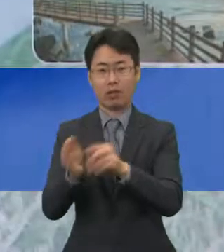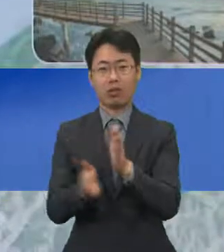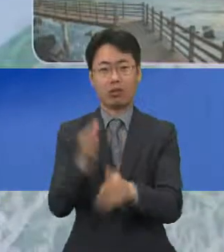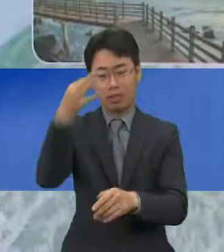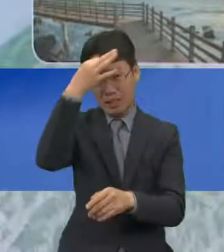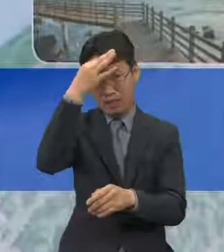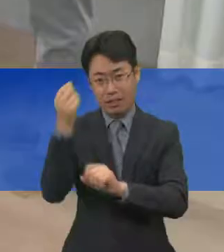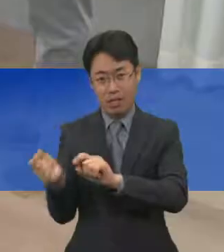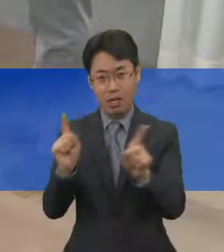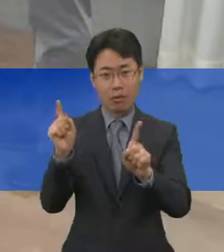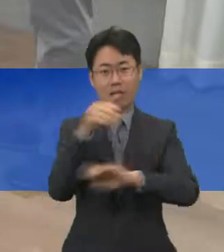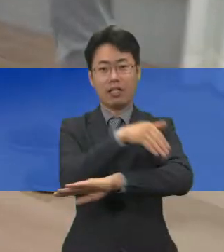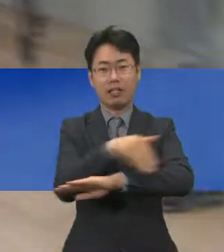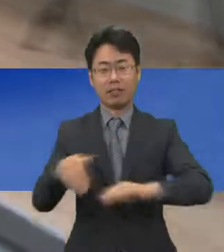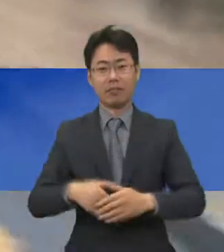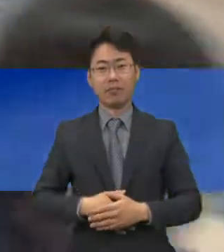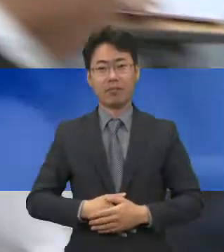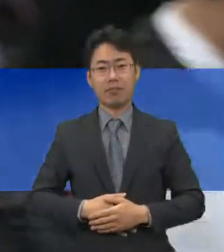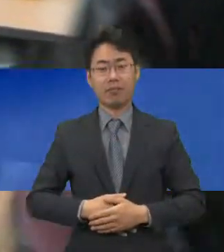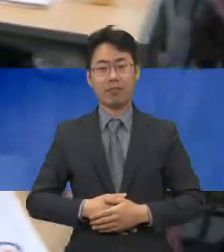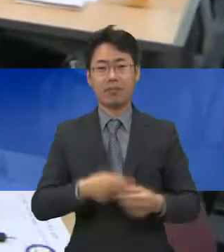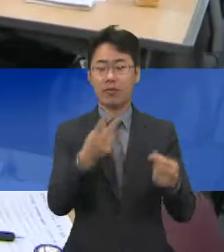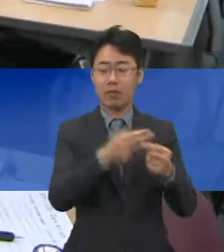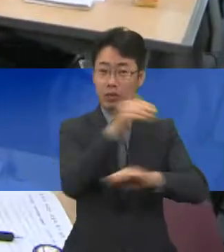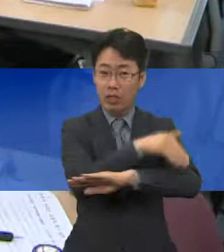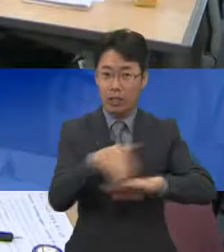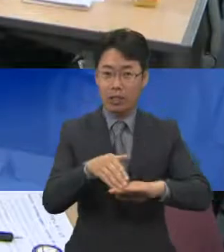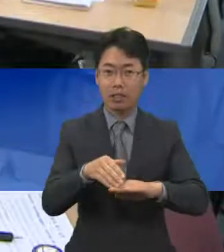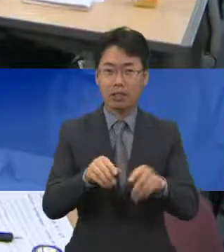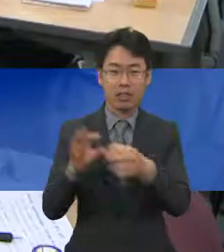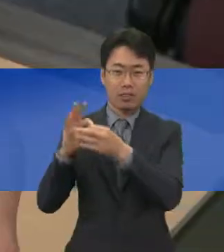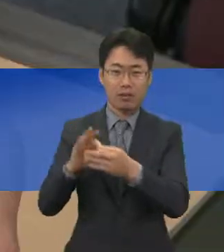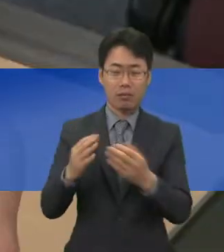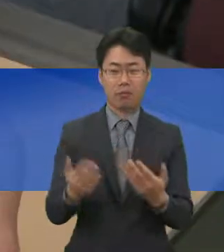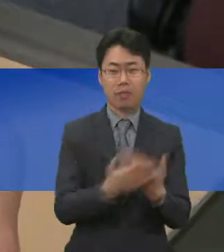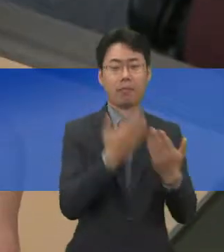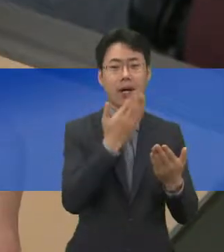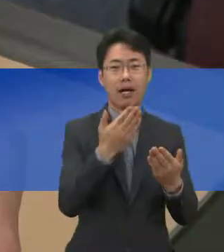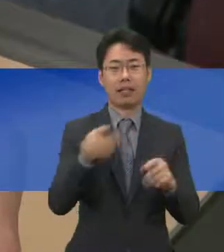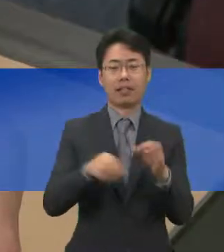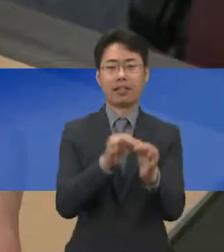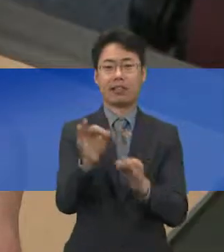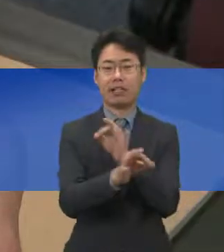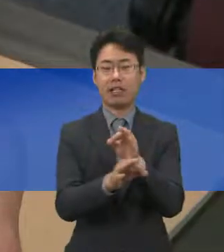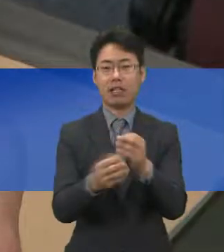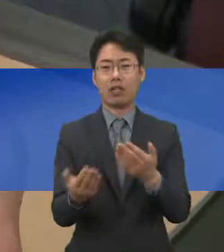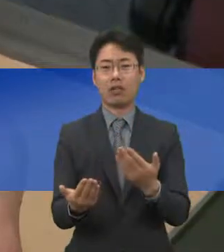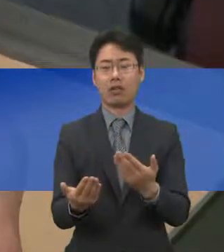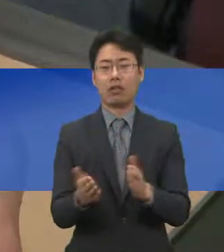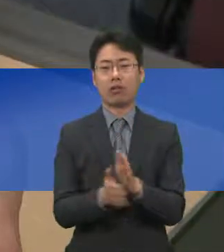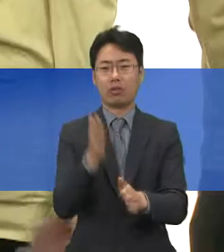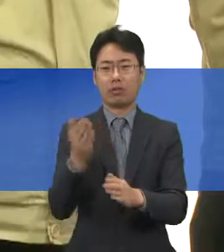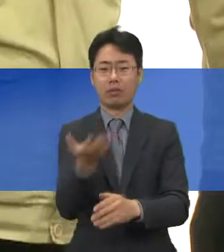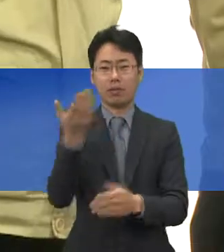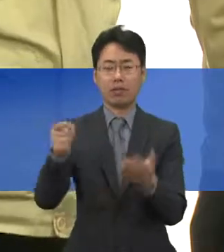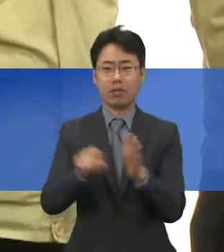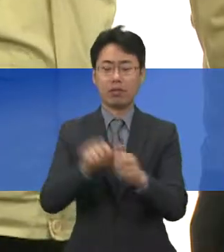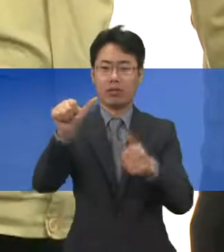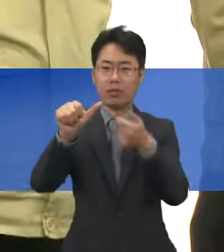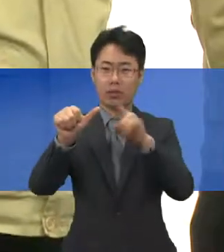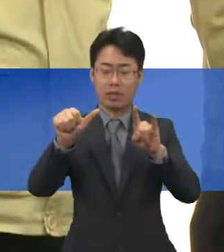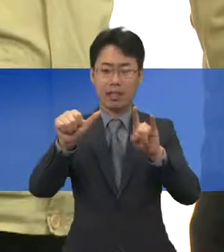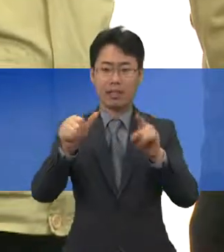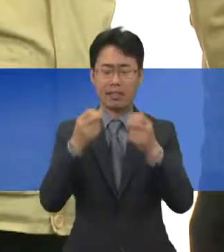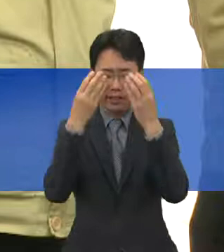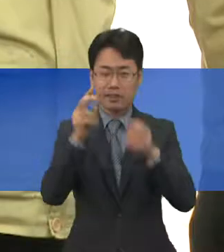도심 기능을 회복해 나갈 계획입니다. 시는 두 번째 전략인 지속발전 가능한 경제 도시로 도약을 위해 5대